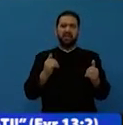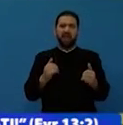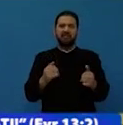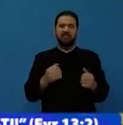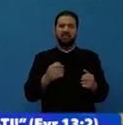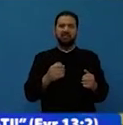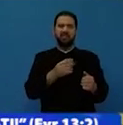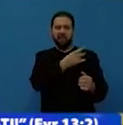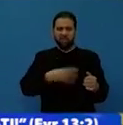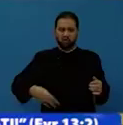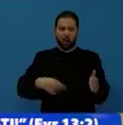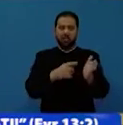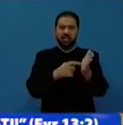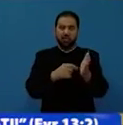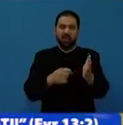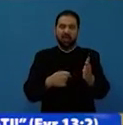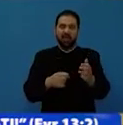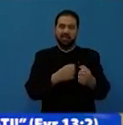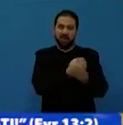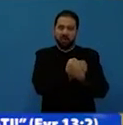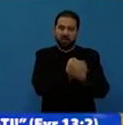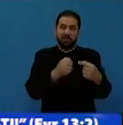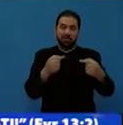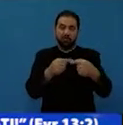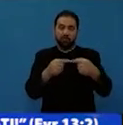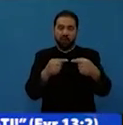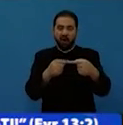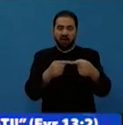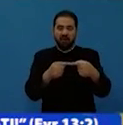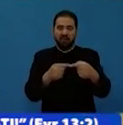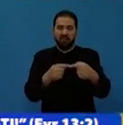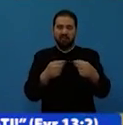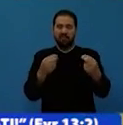să ne iubim chiar vrăjmașii. Evident că